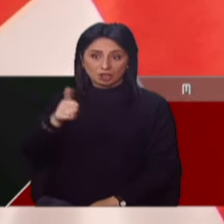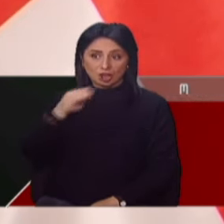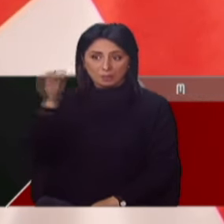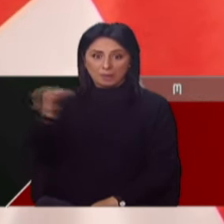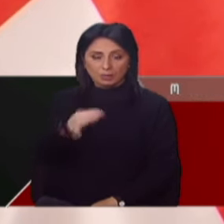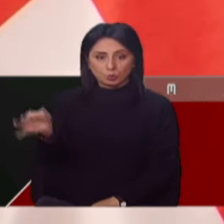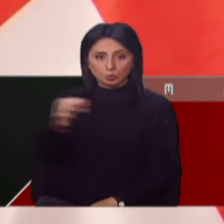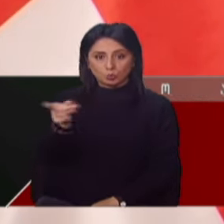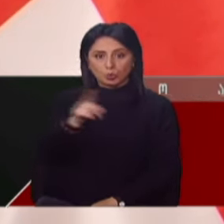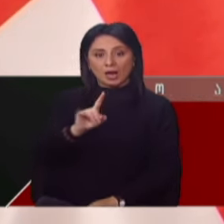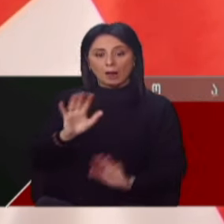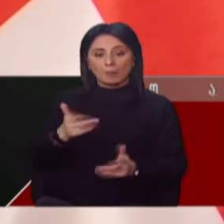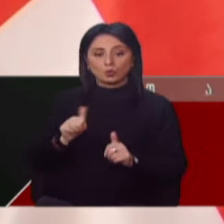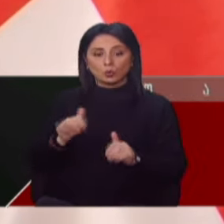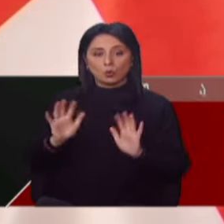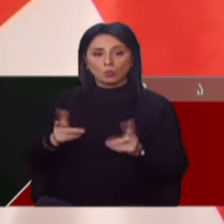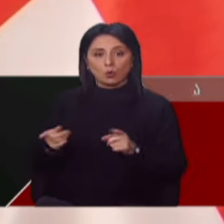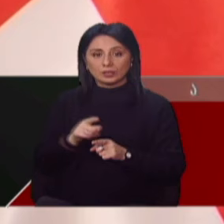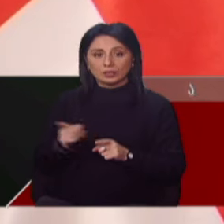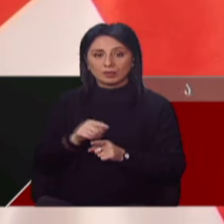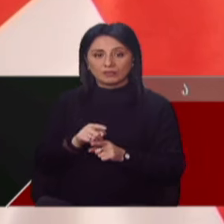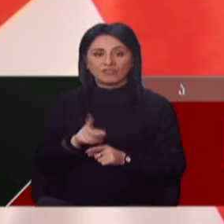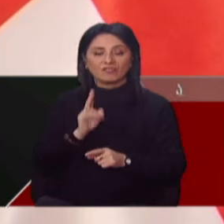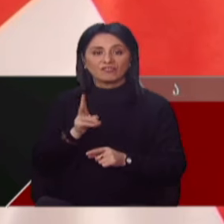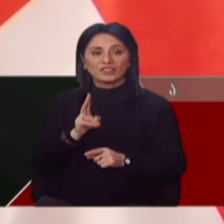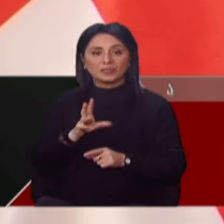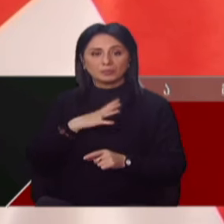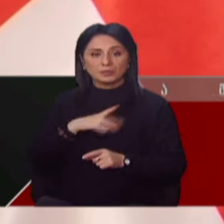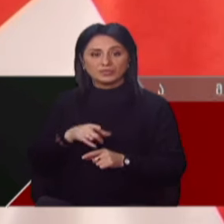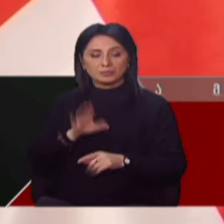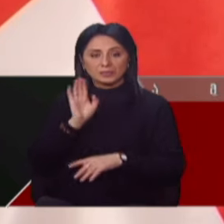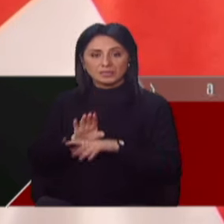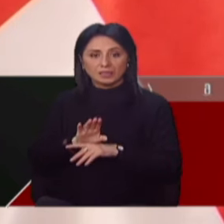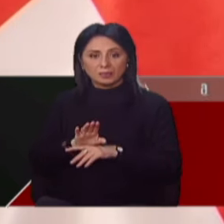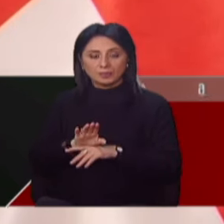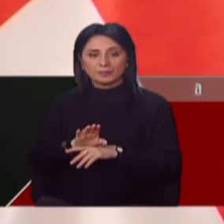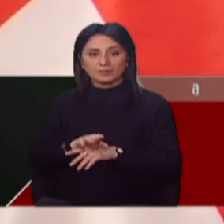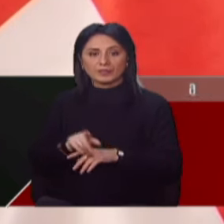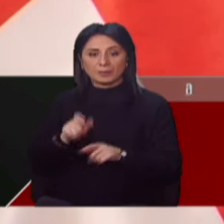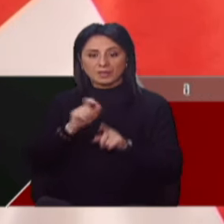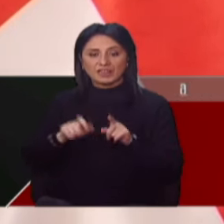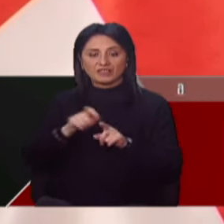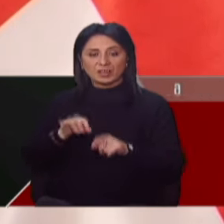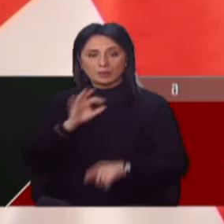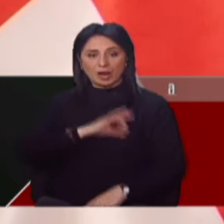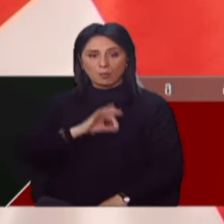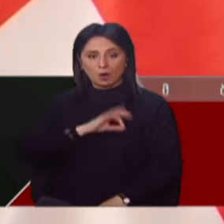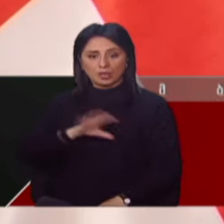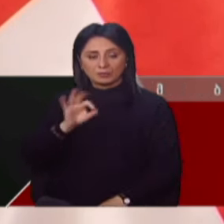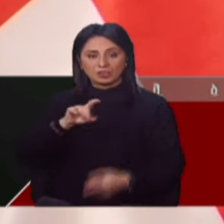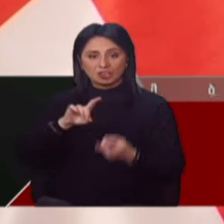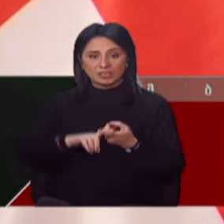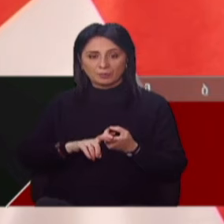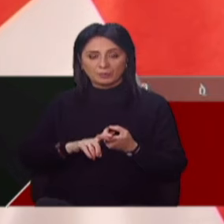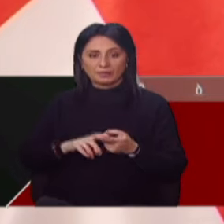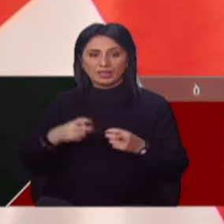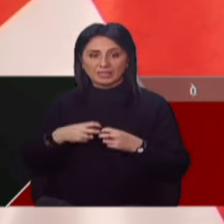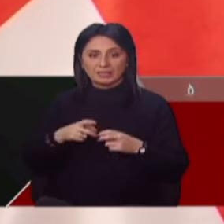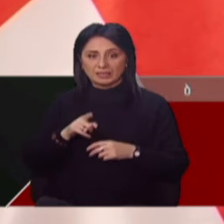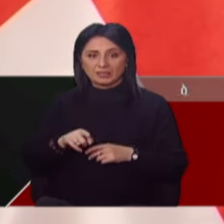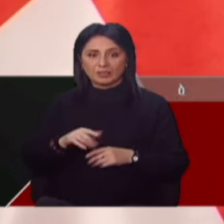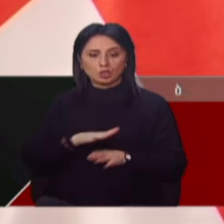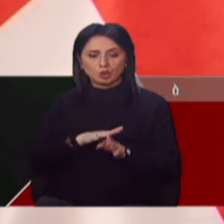პასუხი, რა მოხდა, როგორ მოხდა, ვინ გასცა ბრძანება ამ ტყვეების გამოყენების შესახებ. მე